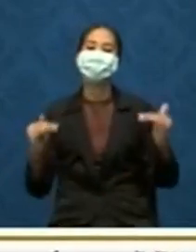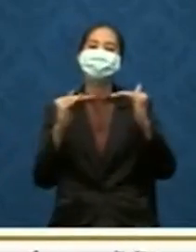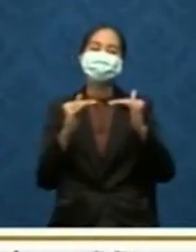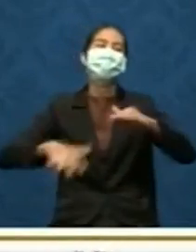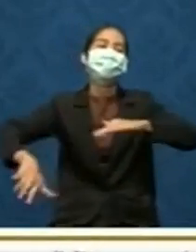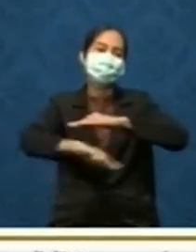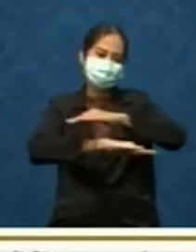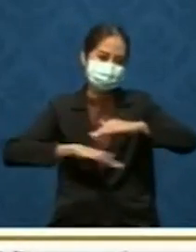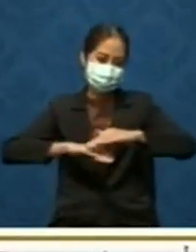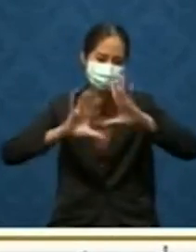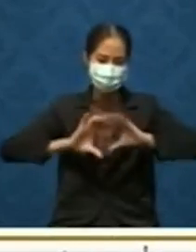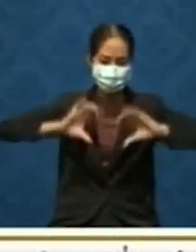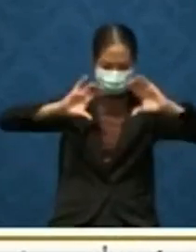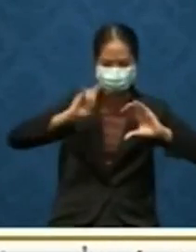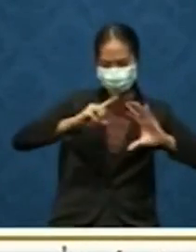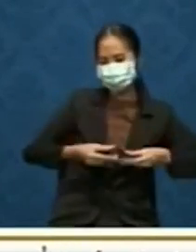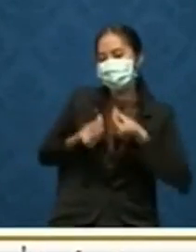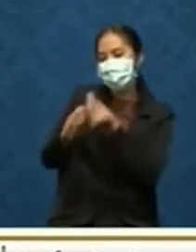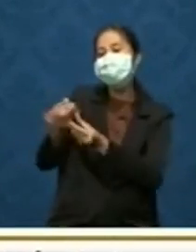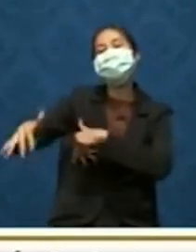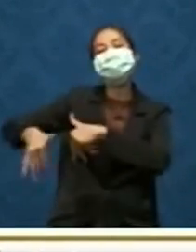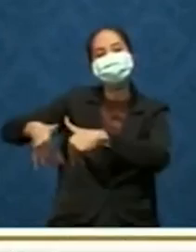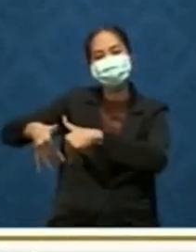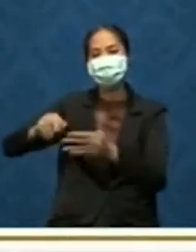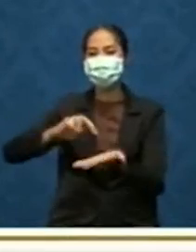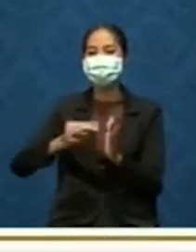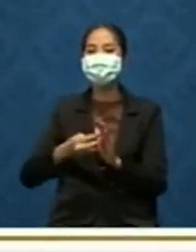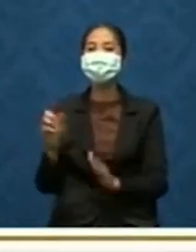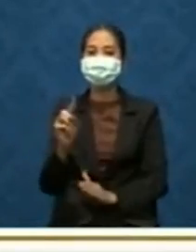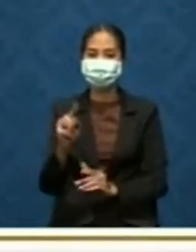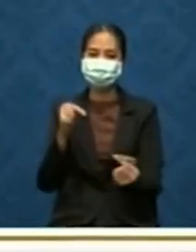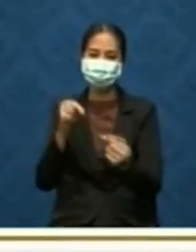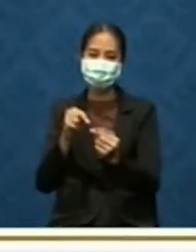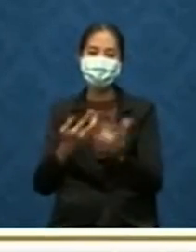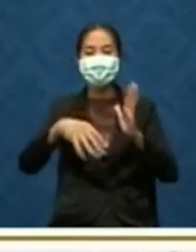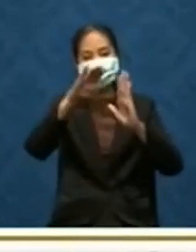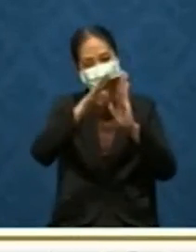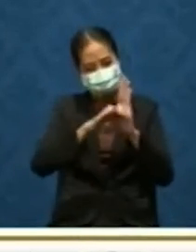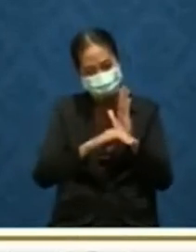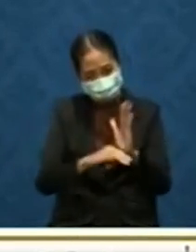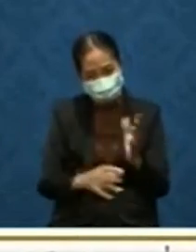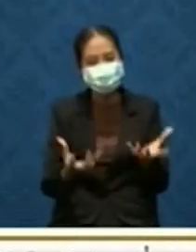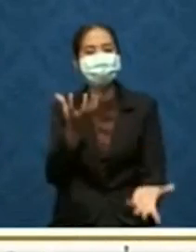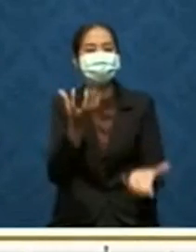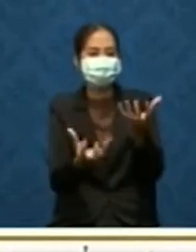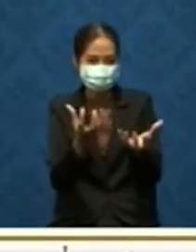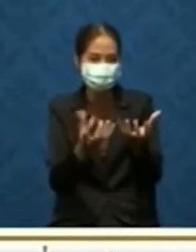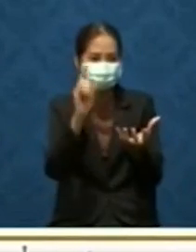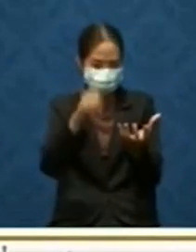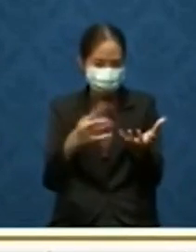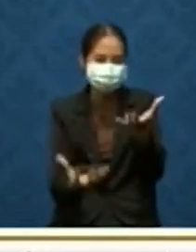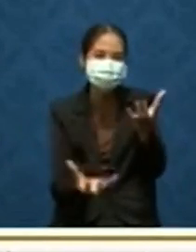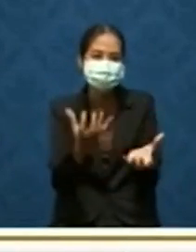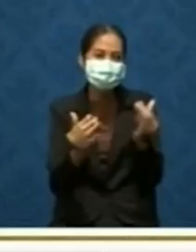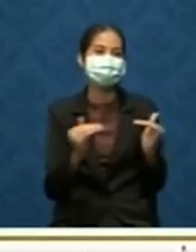รัฐควรจะให้กับประชาชนนั่นก็คือการเข้าถึงกระบวนการยุติธรรมที่เป็นธรรมกระบวนการยุติธรรม